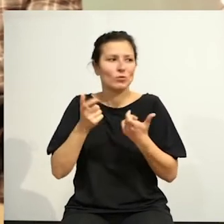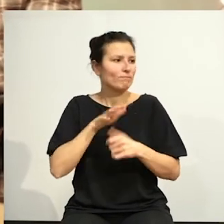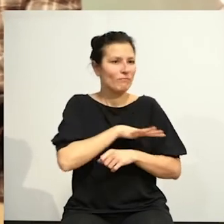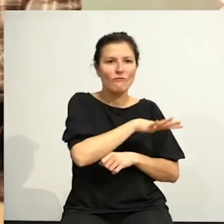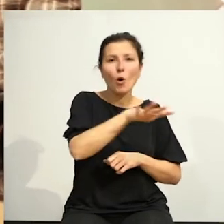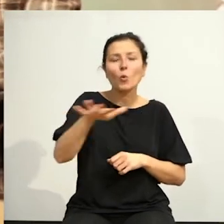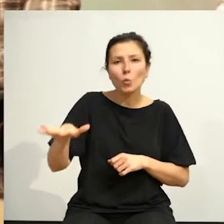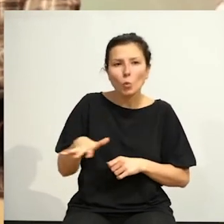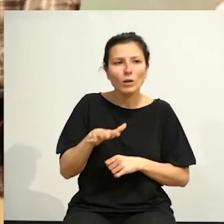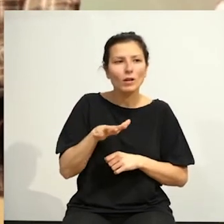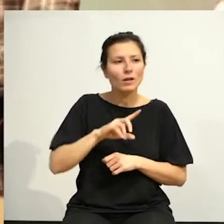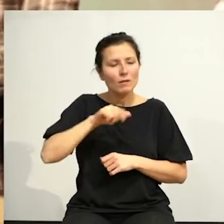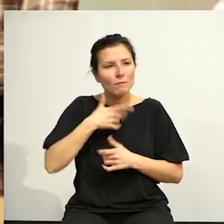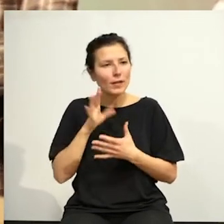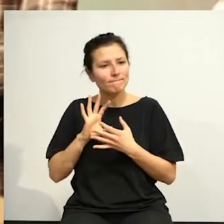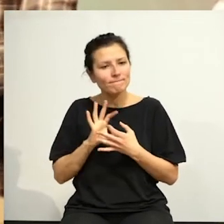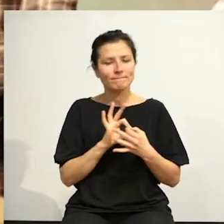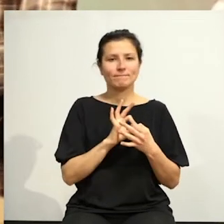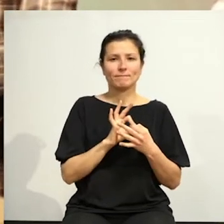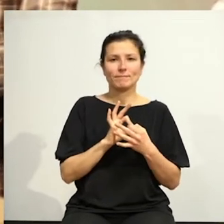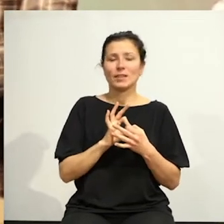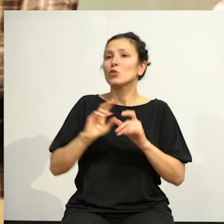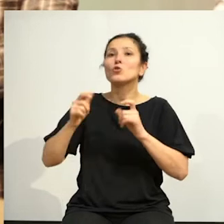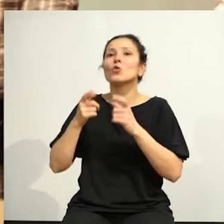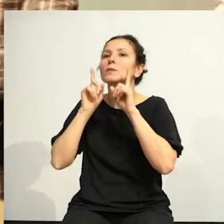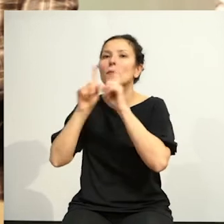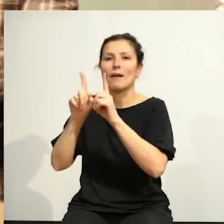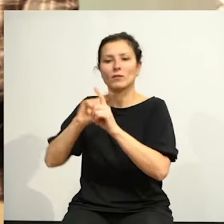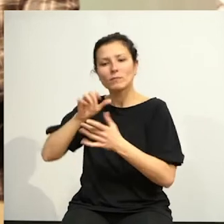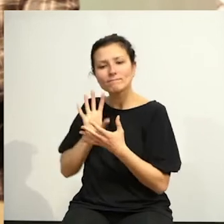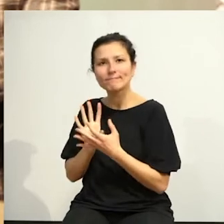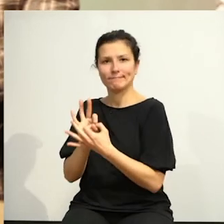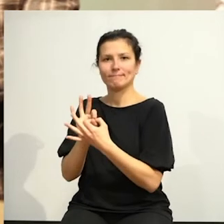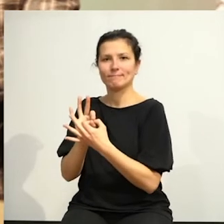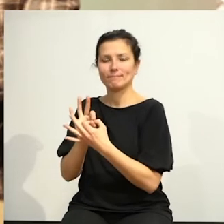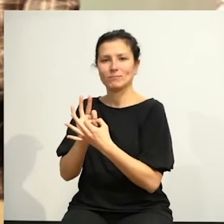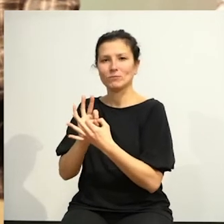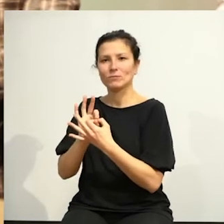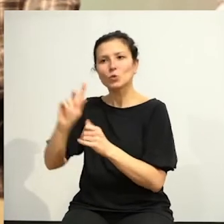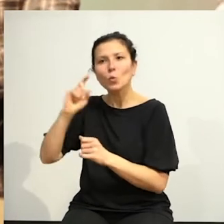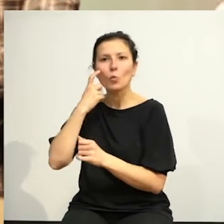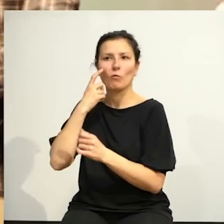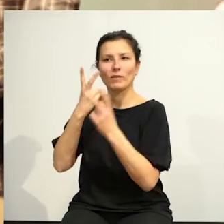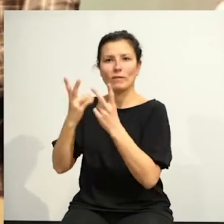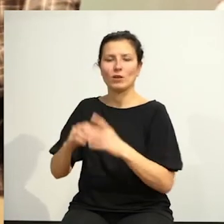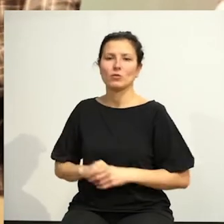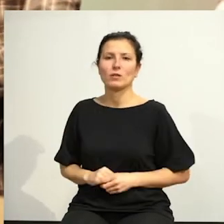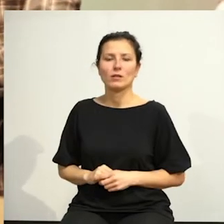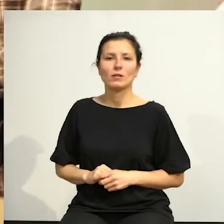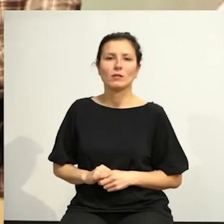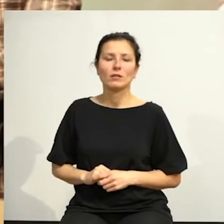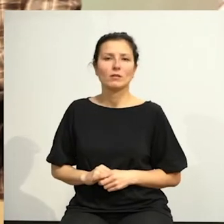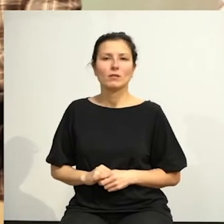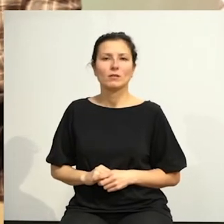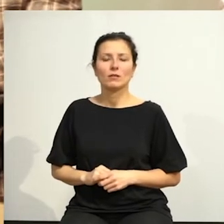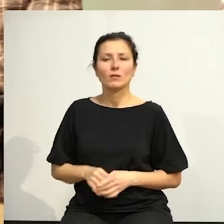nas, czy temu, co jest prawdą, co jest jakimś centrum, co jest po